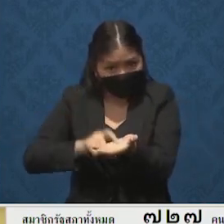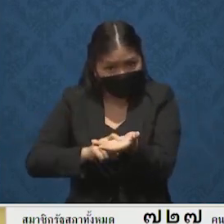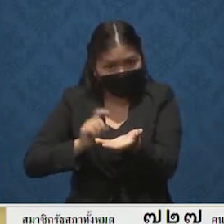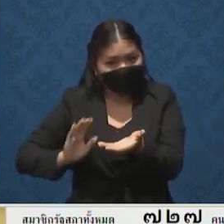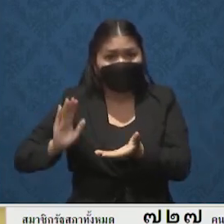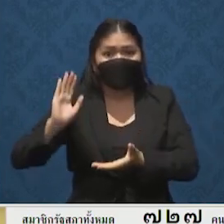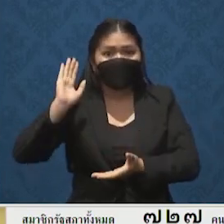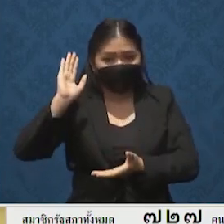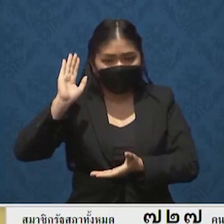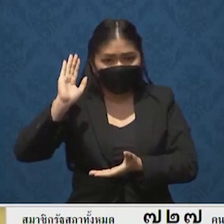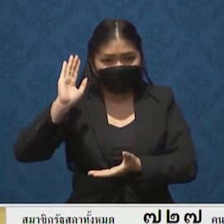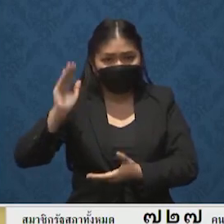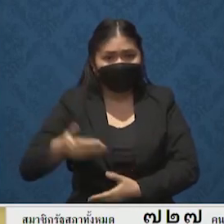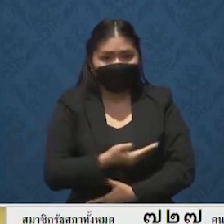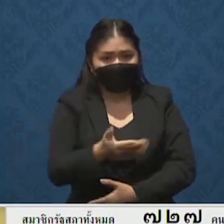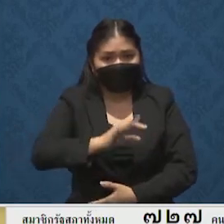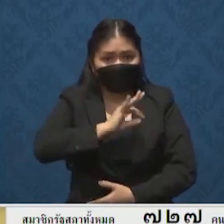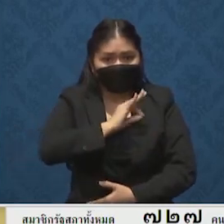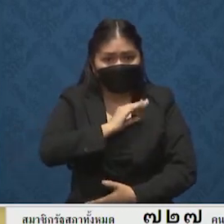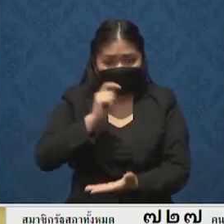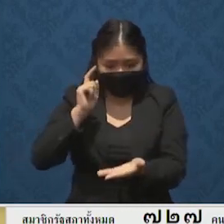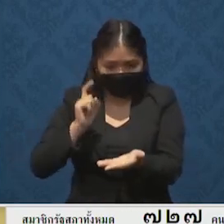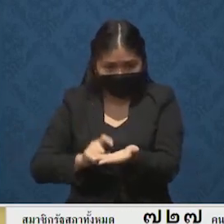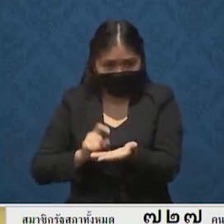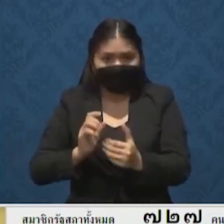ะครับขอเชิญสมาชิกแสดงตนครับ